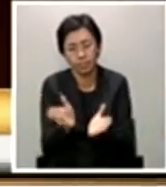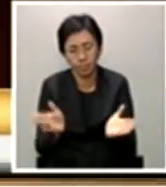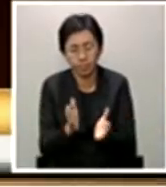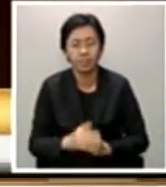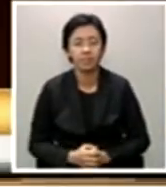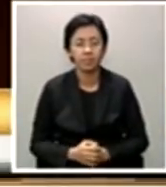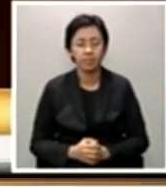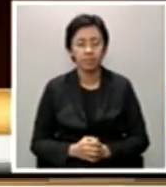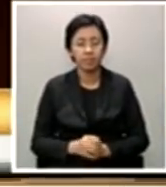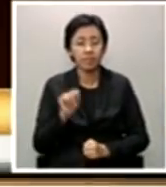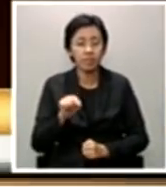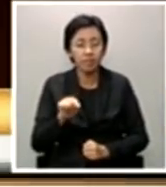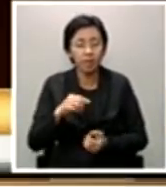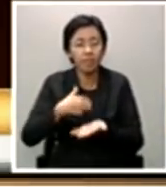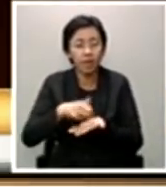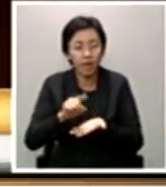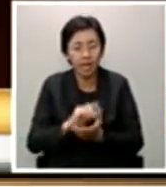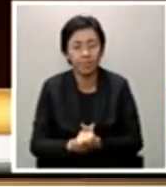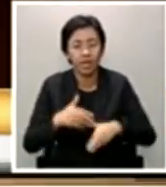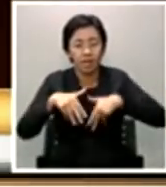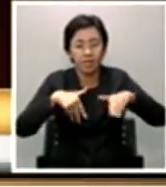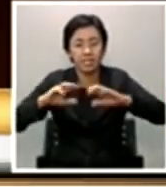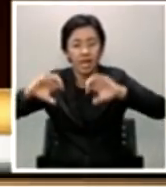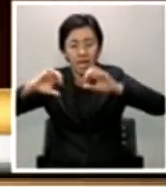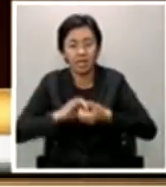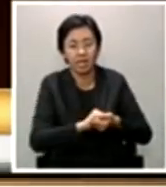ดขึ้นคือสิ่งที่ผมเรียกมันว่า